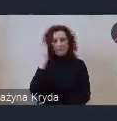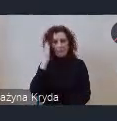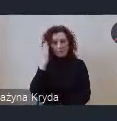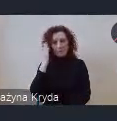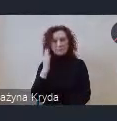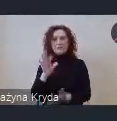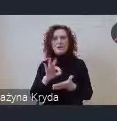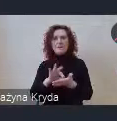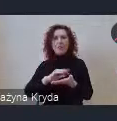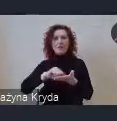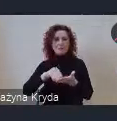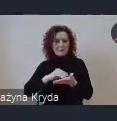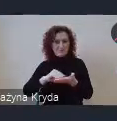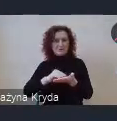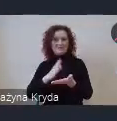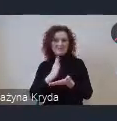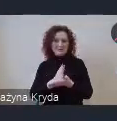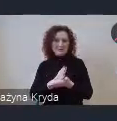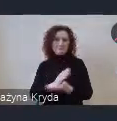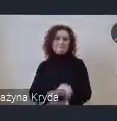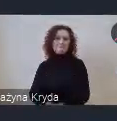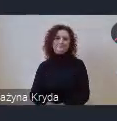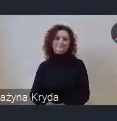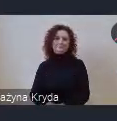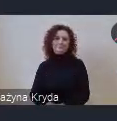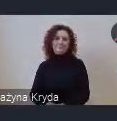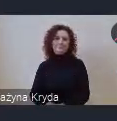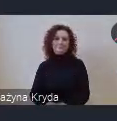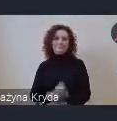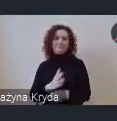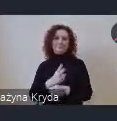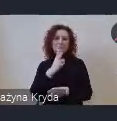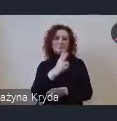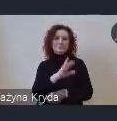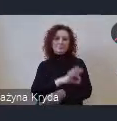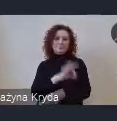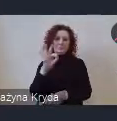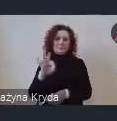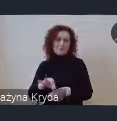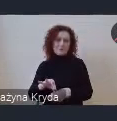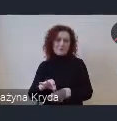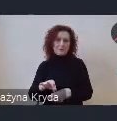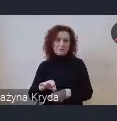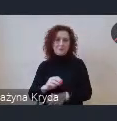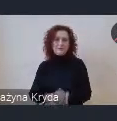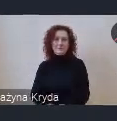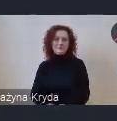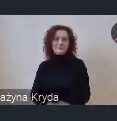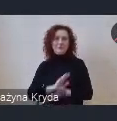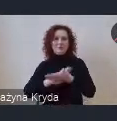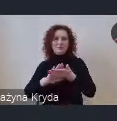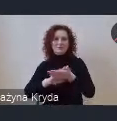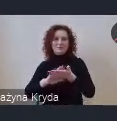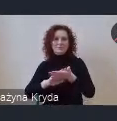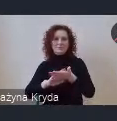zapisy w umowach dostępność architektoniczna teraz przepraszam tylko muszę mam słabe gardło